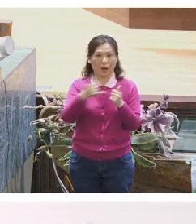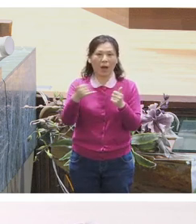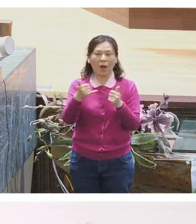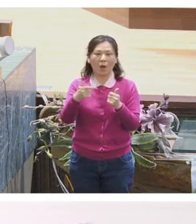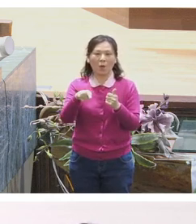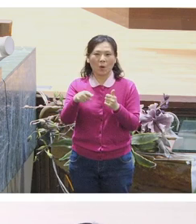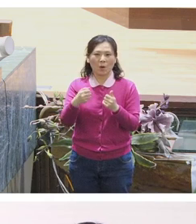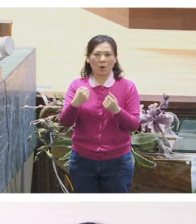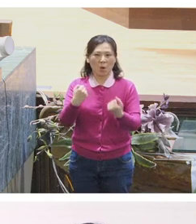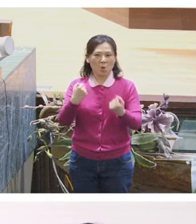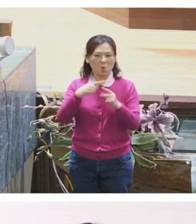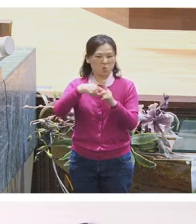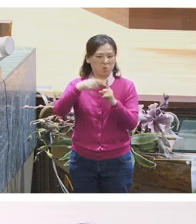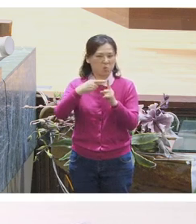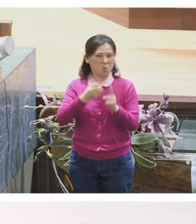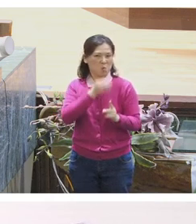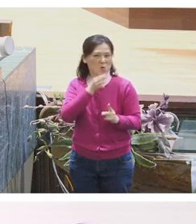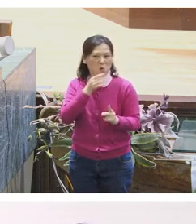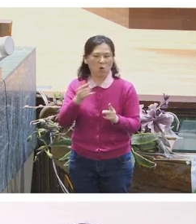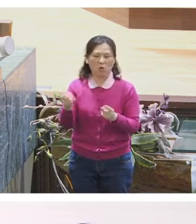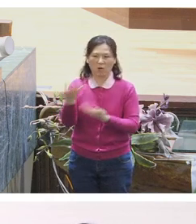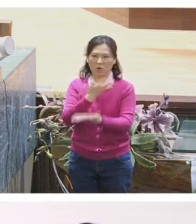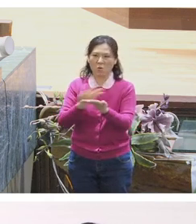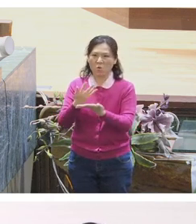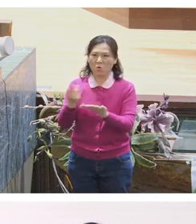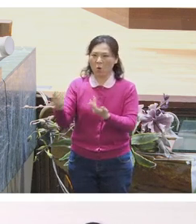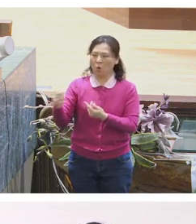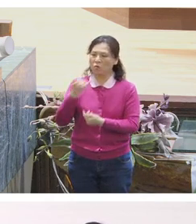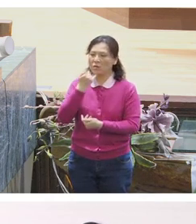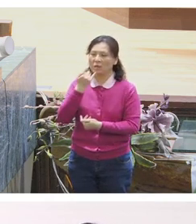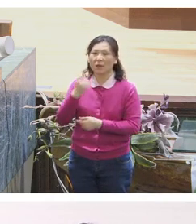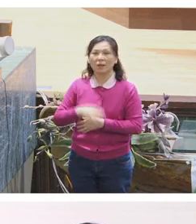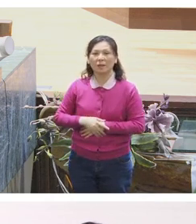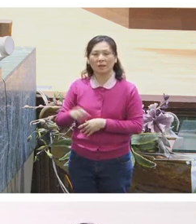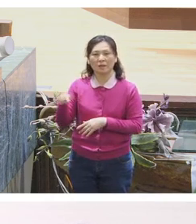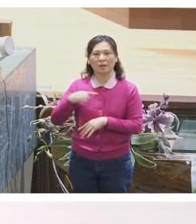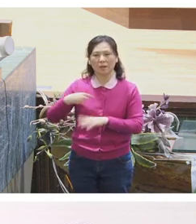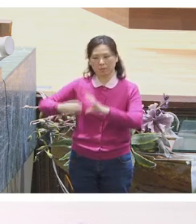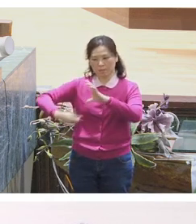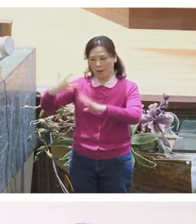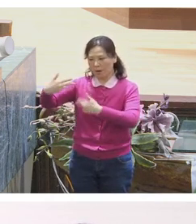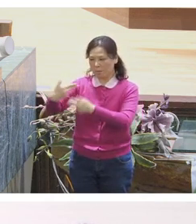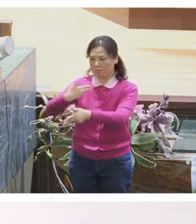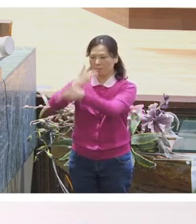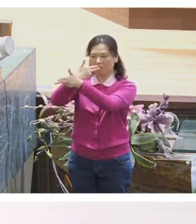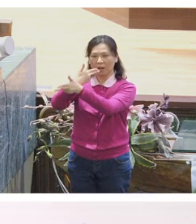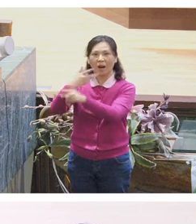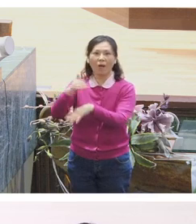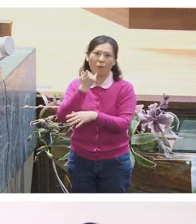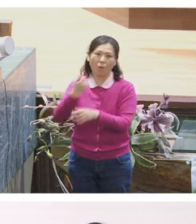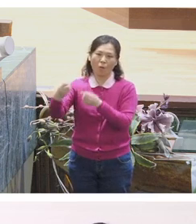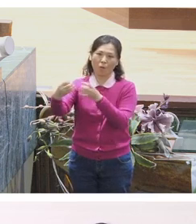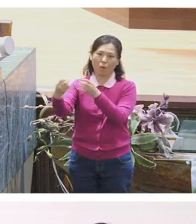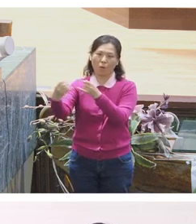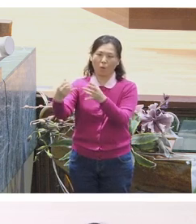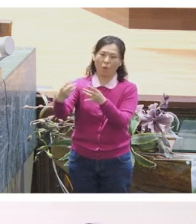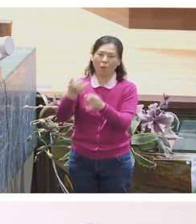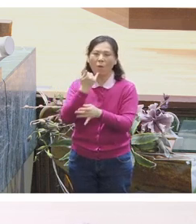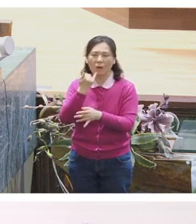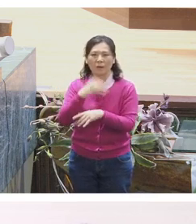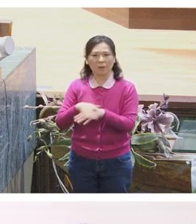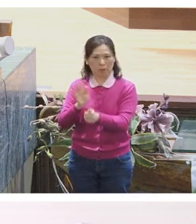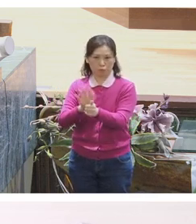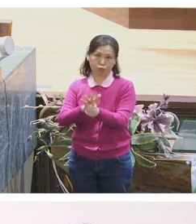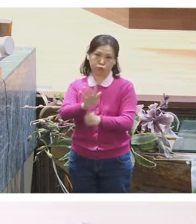一种就是沟通的一种令牌吧，这样子就是他随时可以打开投影机把总统投影出来了。那这个当然是有点用，不是没有